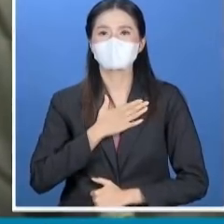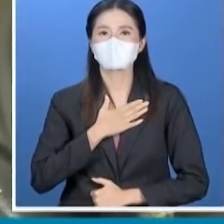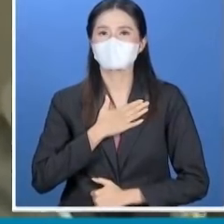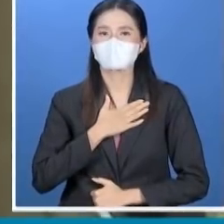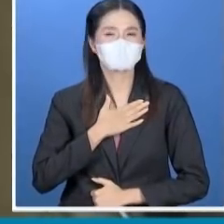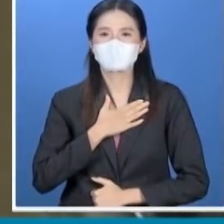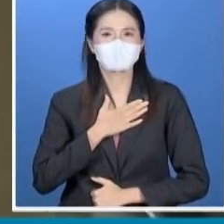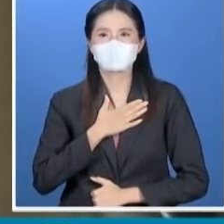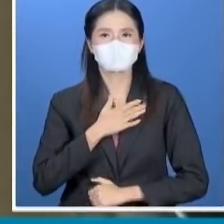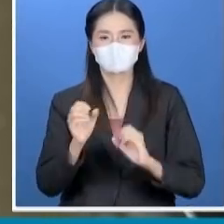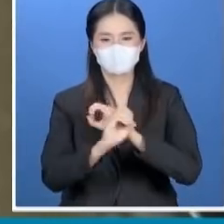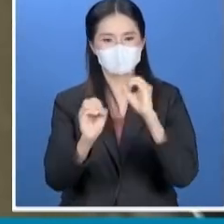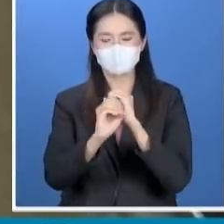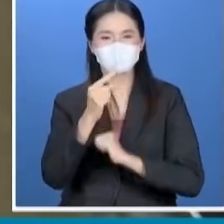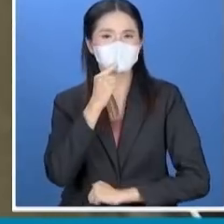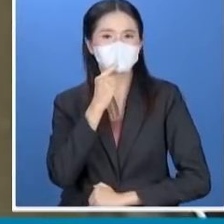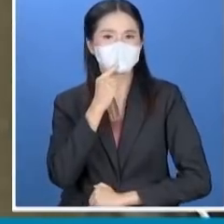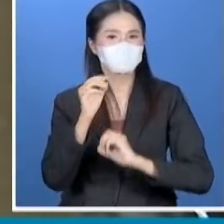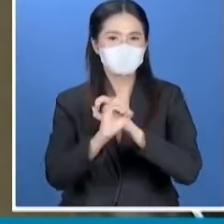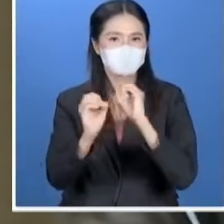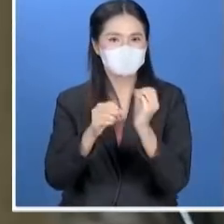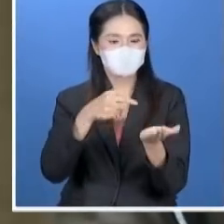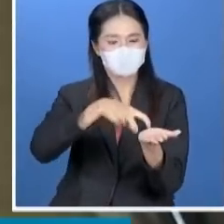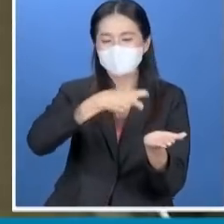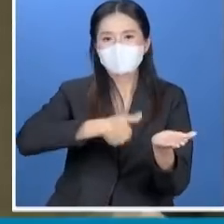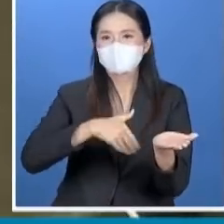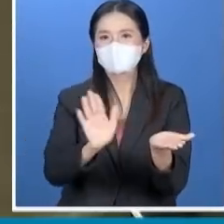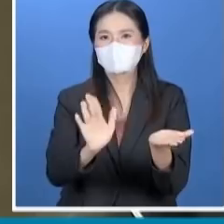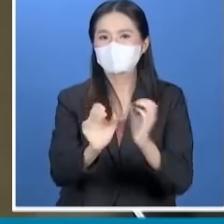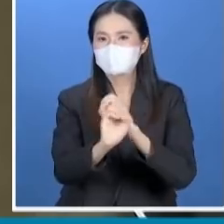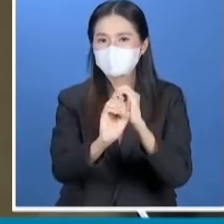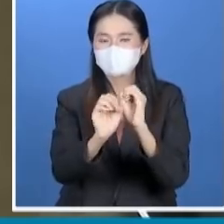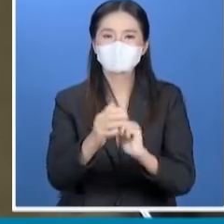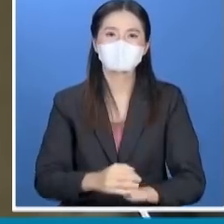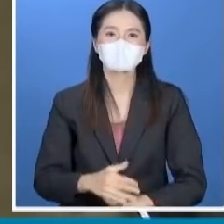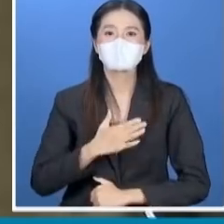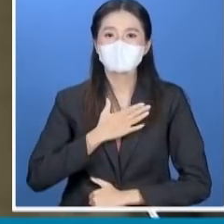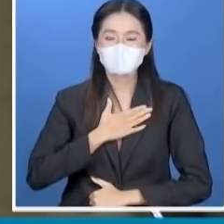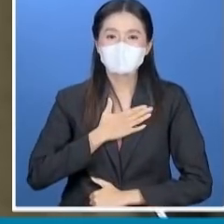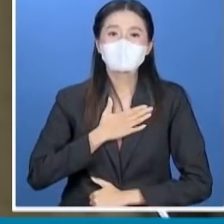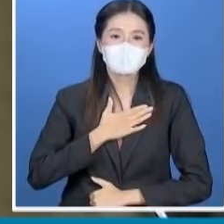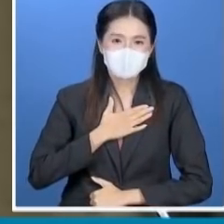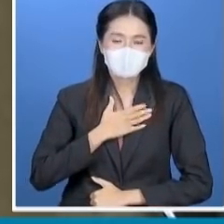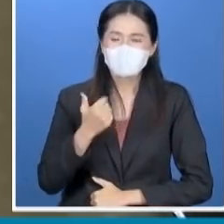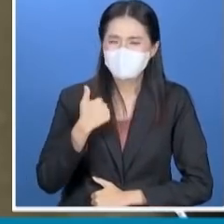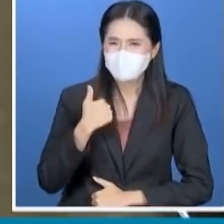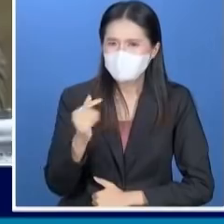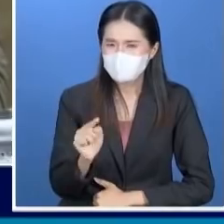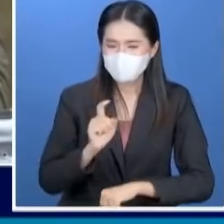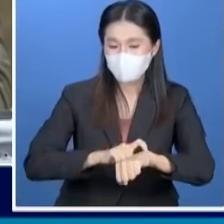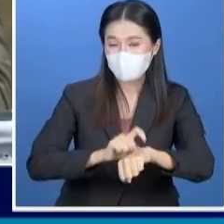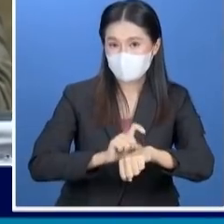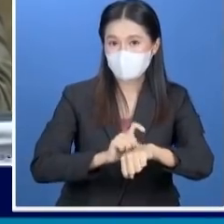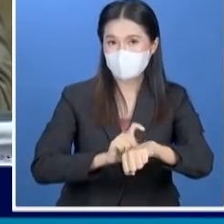เรายังไม่เคยพูดนะว่าทางคุณแตงโมไปปัสสาวะท้ายเรือนะครับคือจริงๆแล้วนะครับในช่วงเวลานะครับมีค